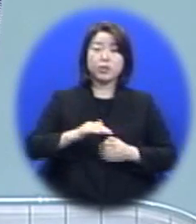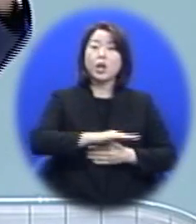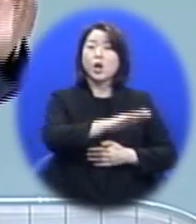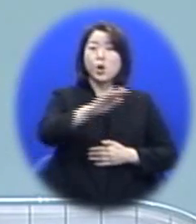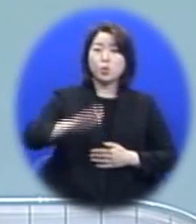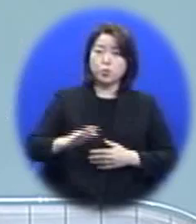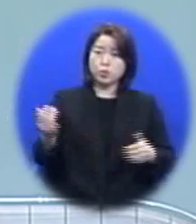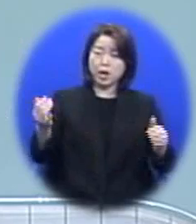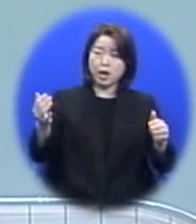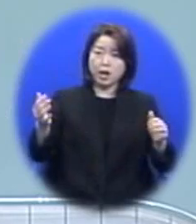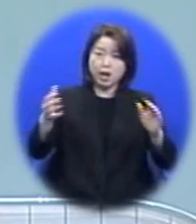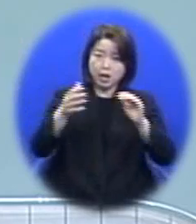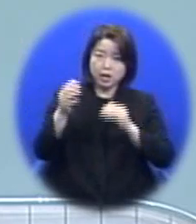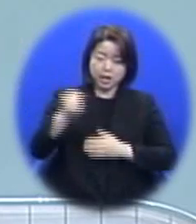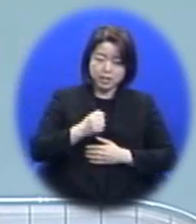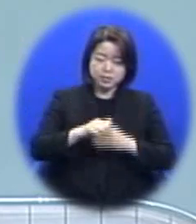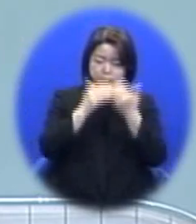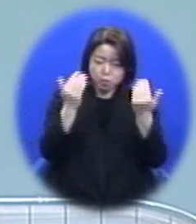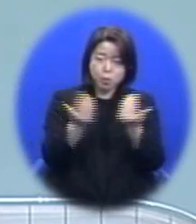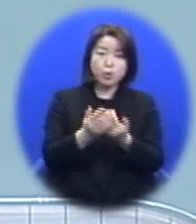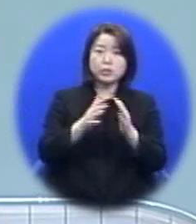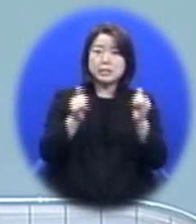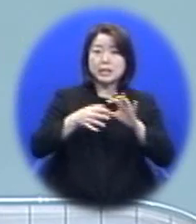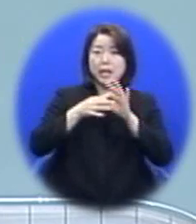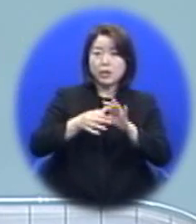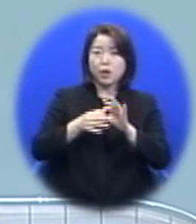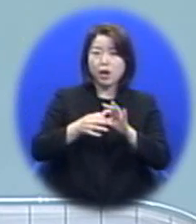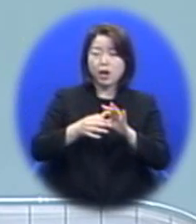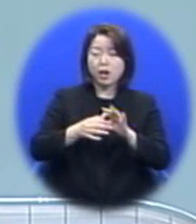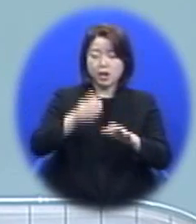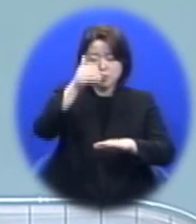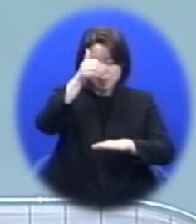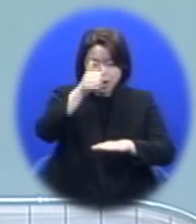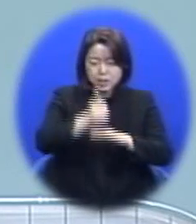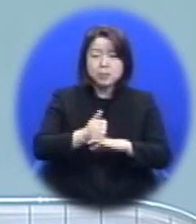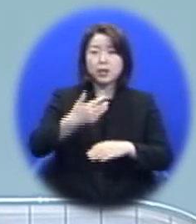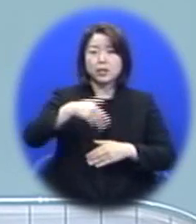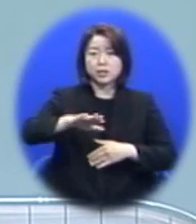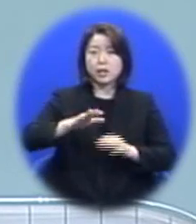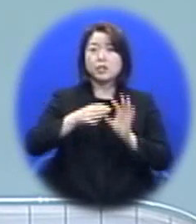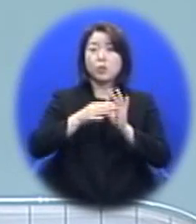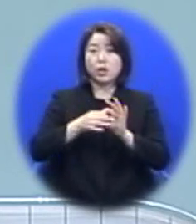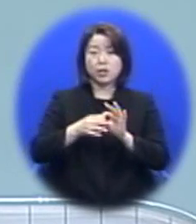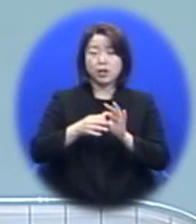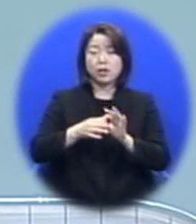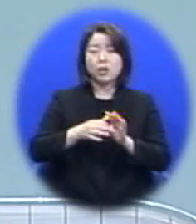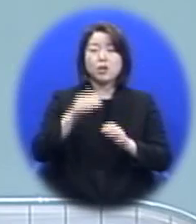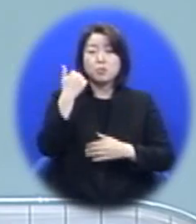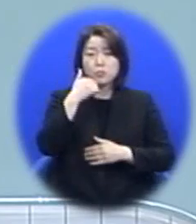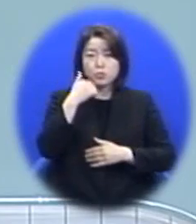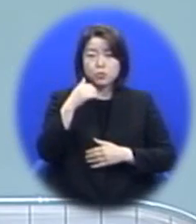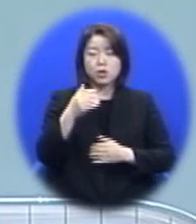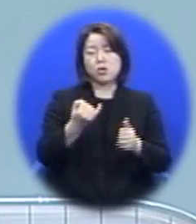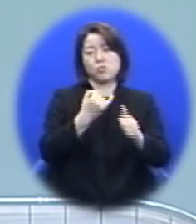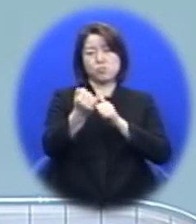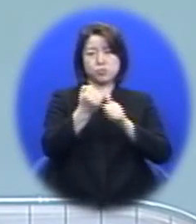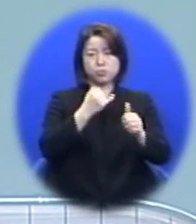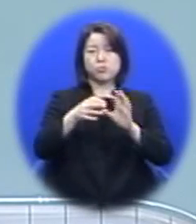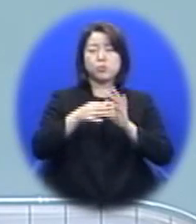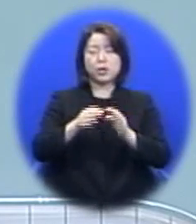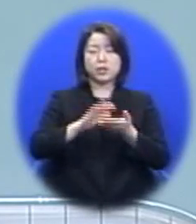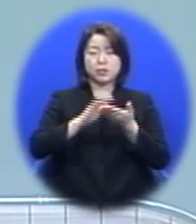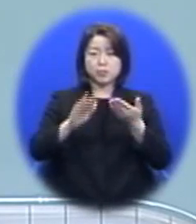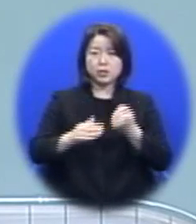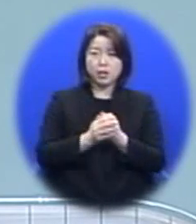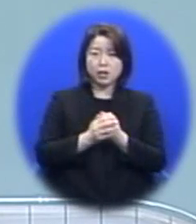우리가 맺은 모든 인간관계 중에 가장 귀한 것, 마지막까지 가는 것, 부부관계입니다.